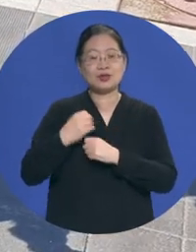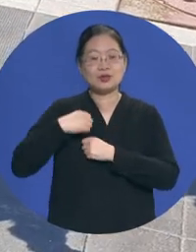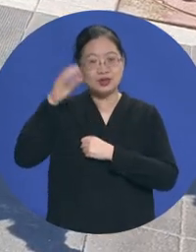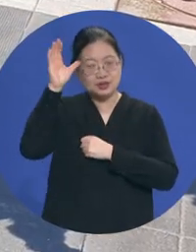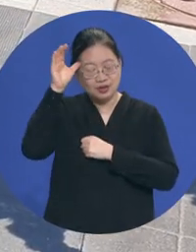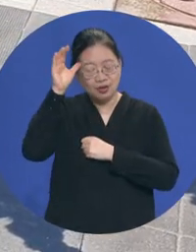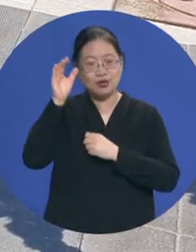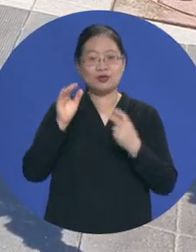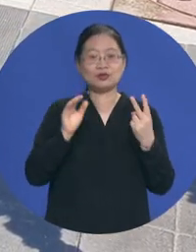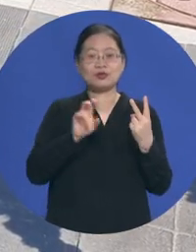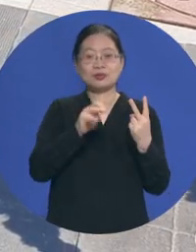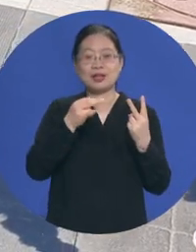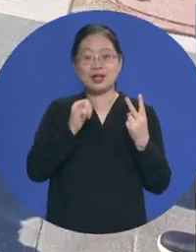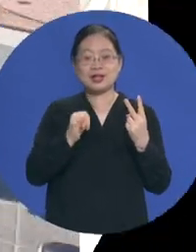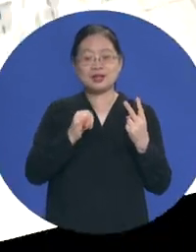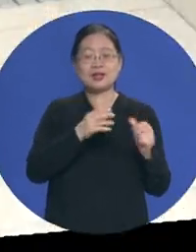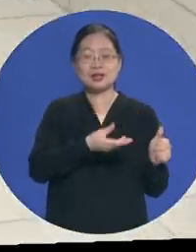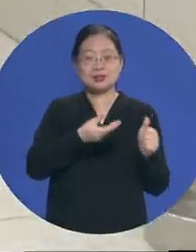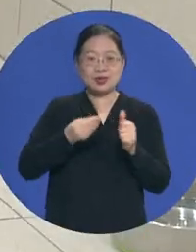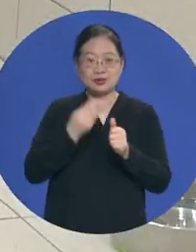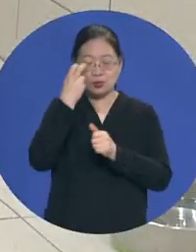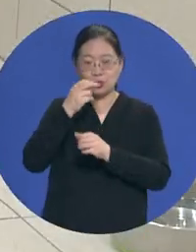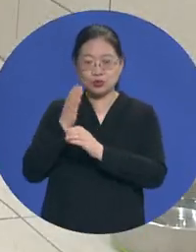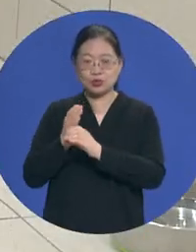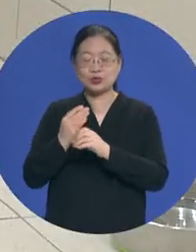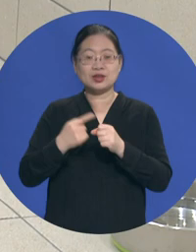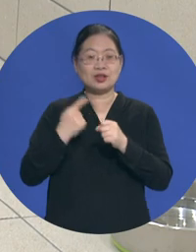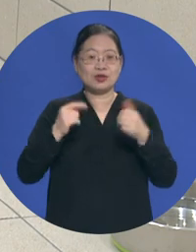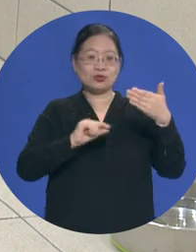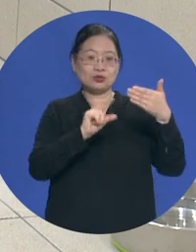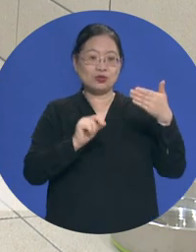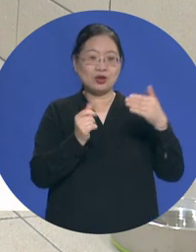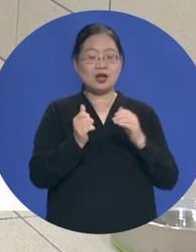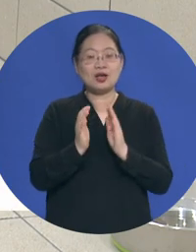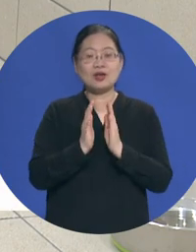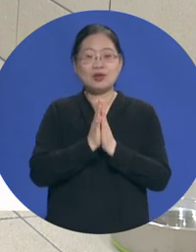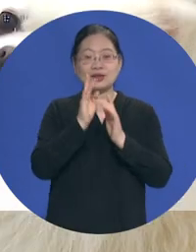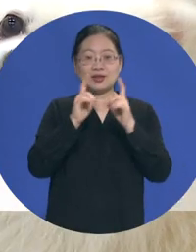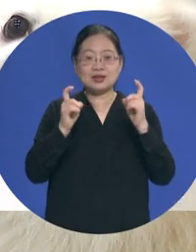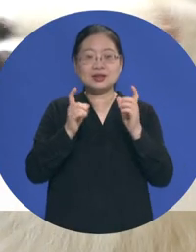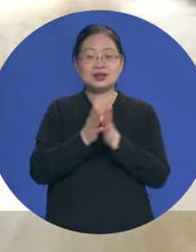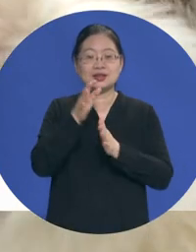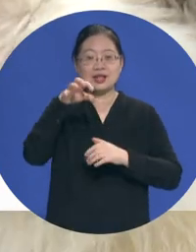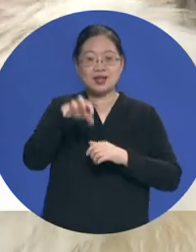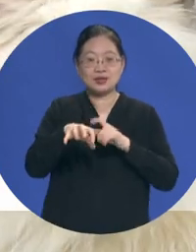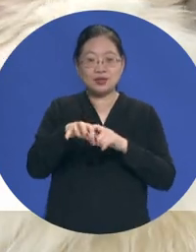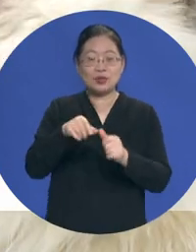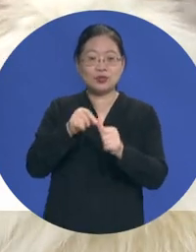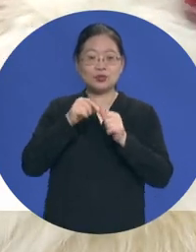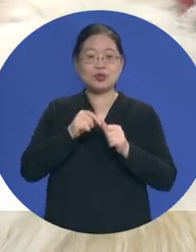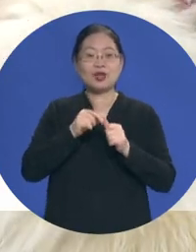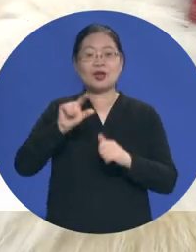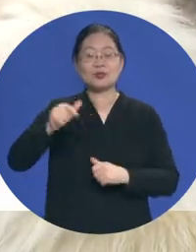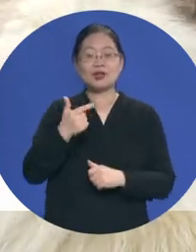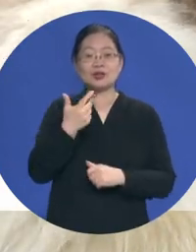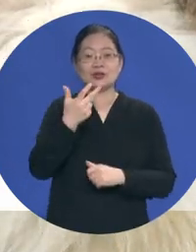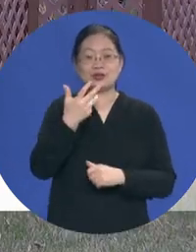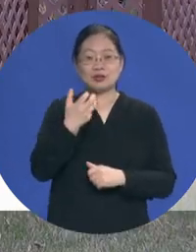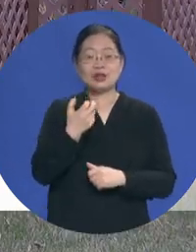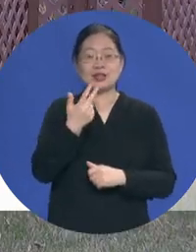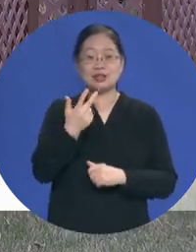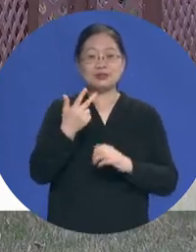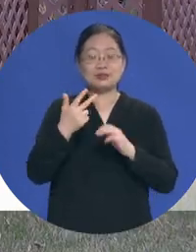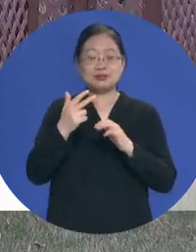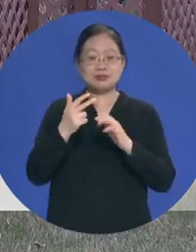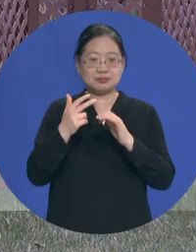윤지를 입양해 보호하고 있습니다 지난해 9월 화성시 번식장에서 구조된 6087 마리 가운데